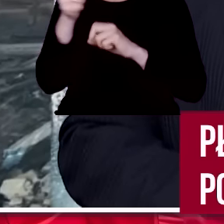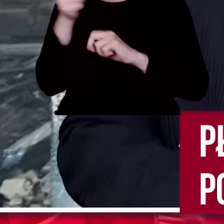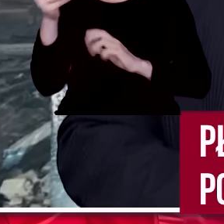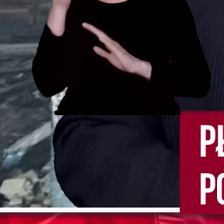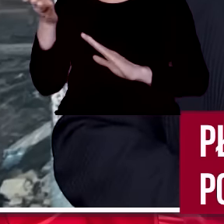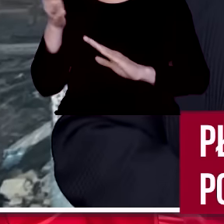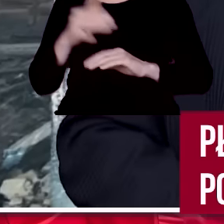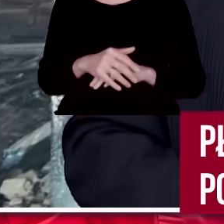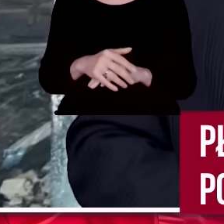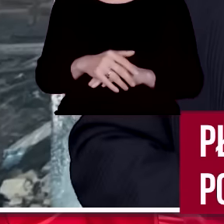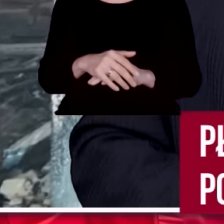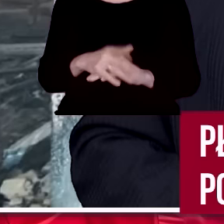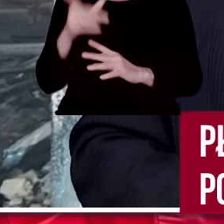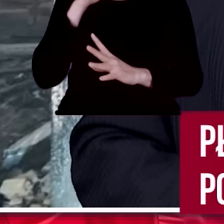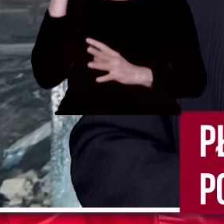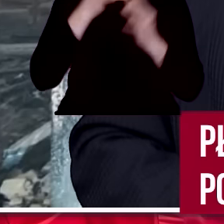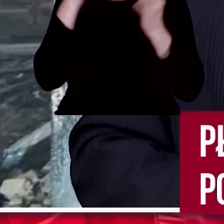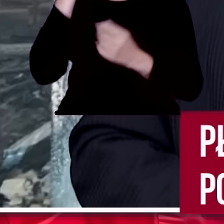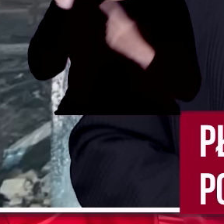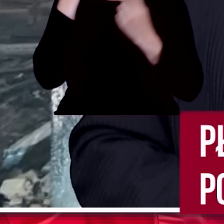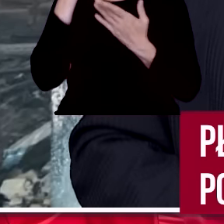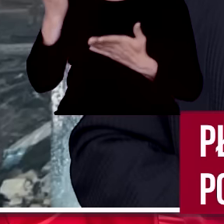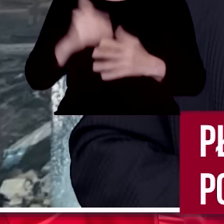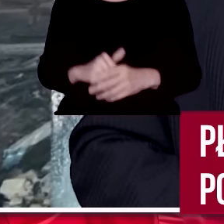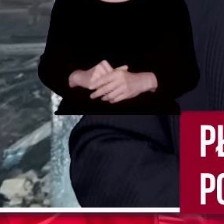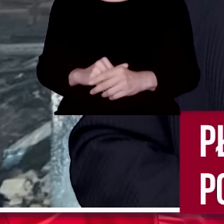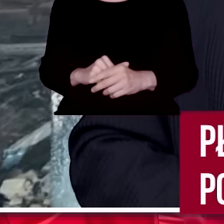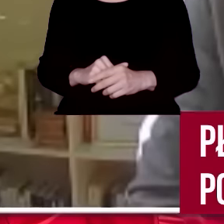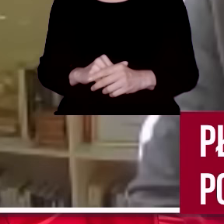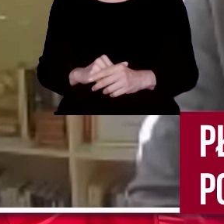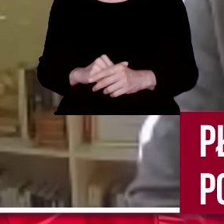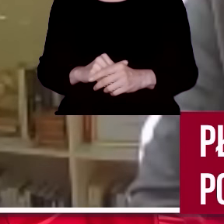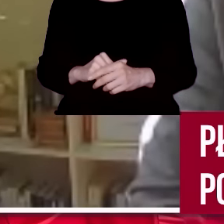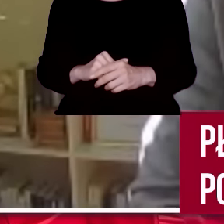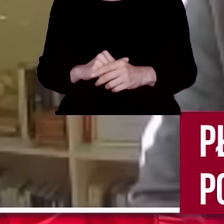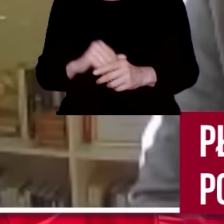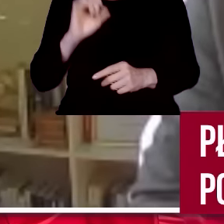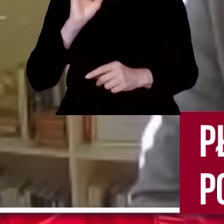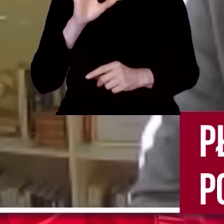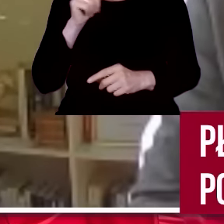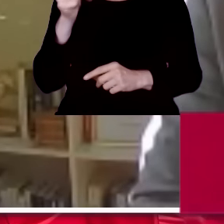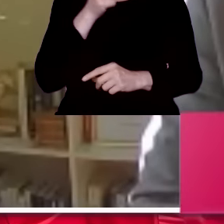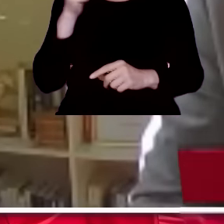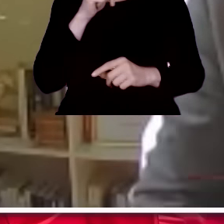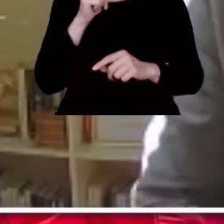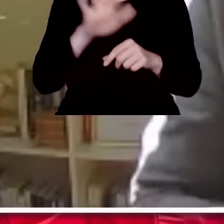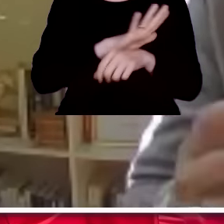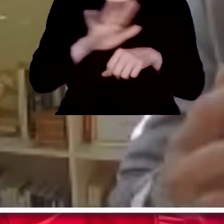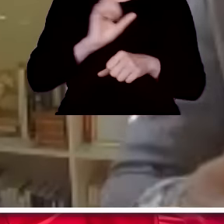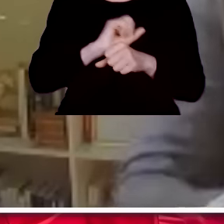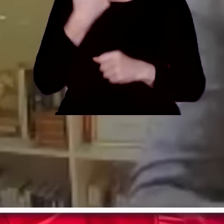zdanie pana redaktora tak rzeczywiście ten wątek biznesowy na pewno jest interesujący niemnie